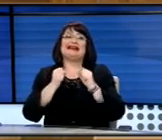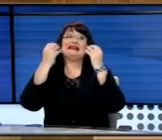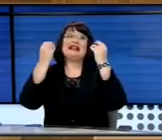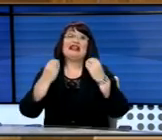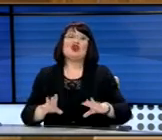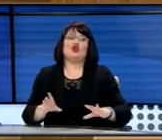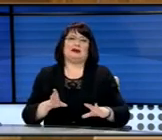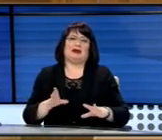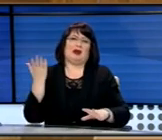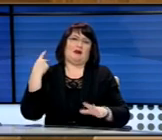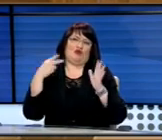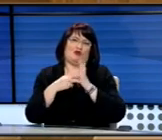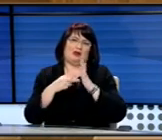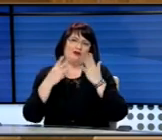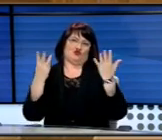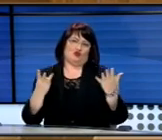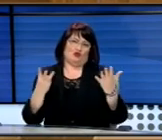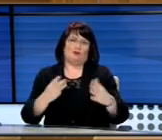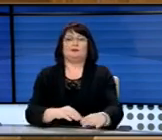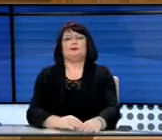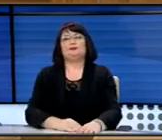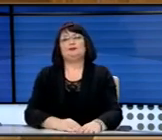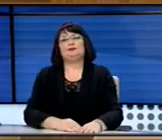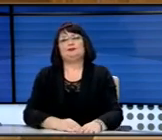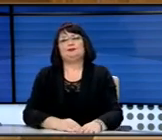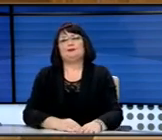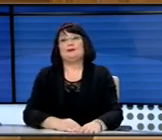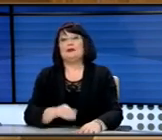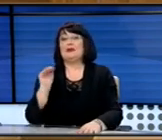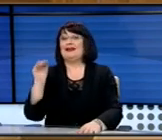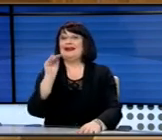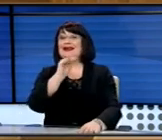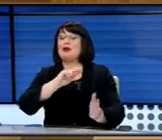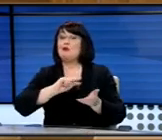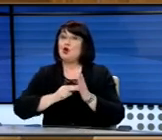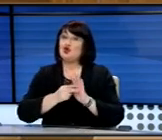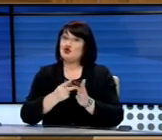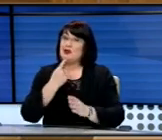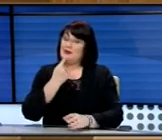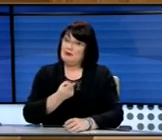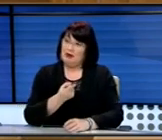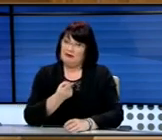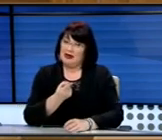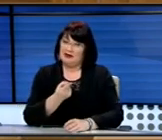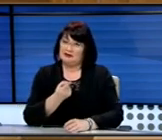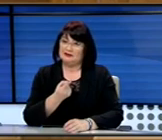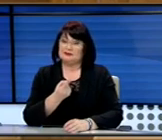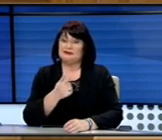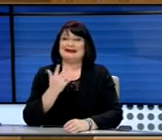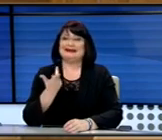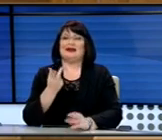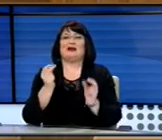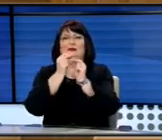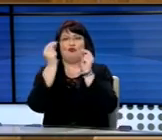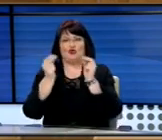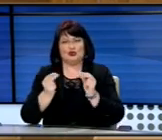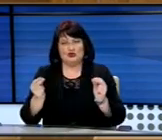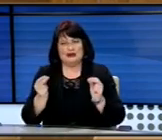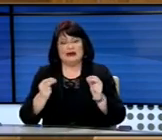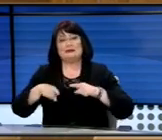κρίση του 2008. Και όπως σας είχαμε προειδοποιήσει επανειλημμένα, οι επιπτώσεις στην